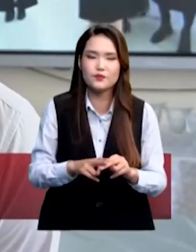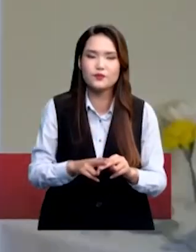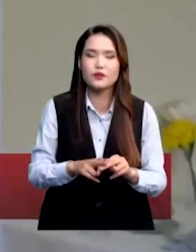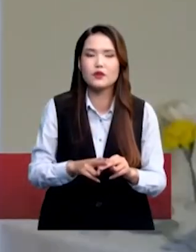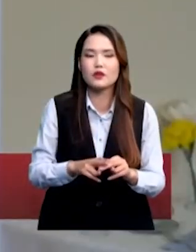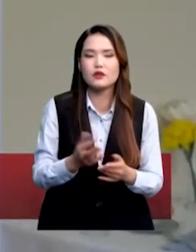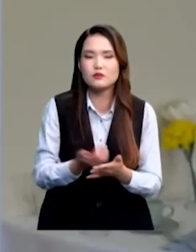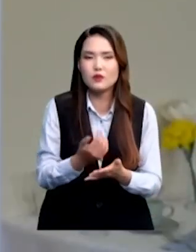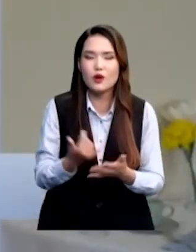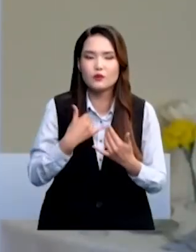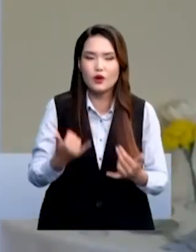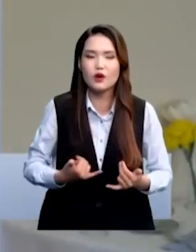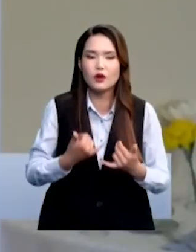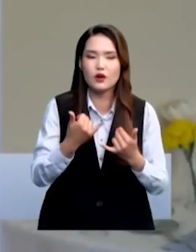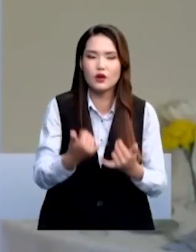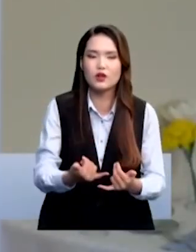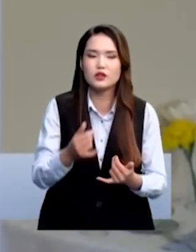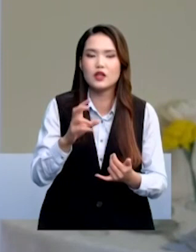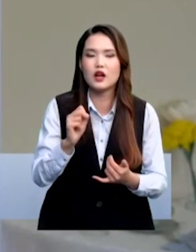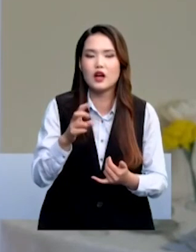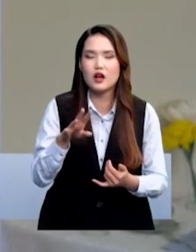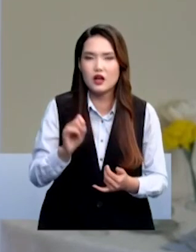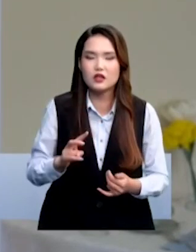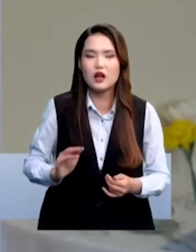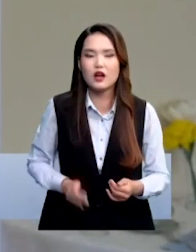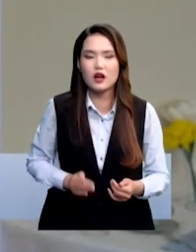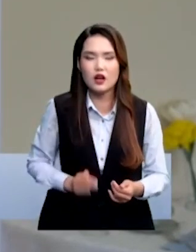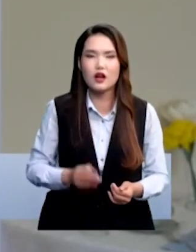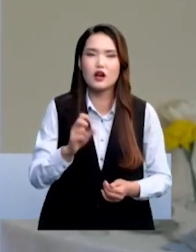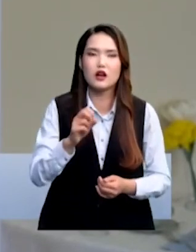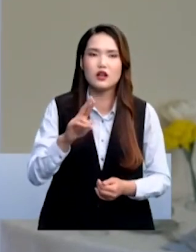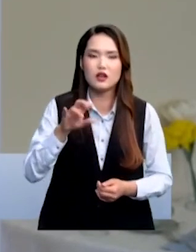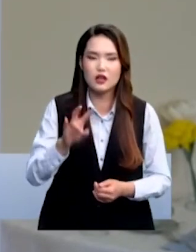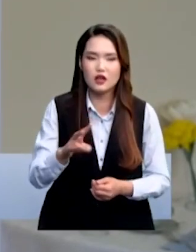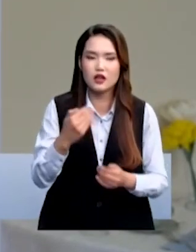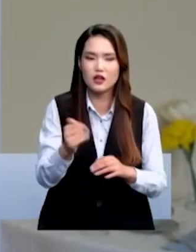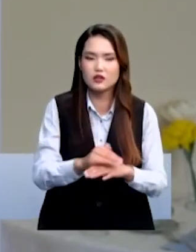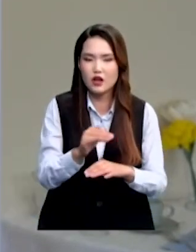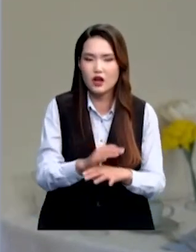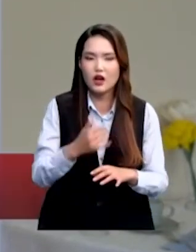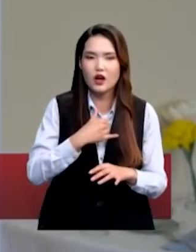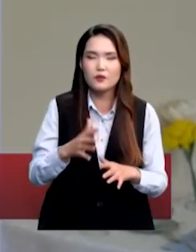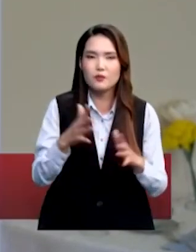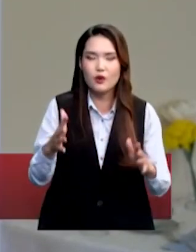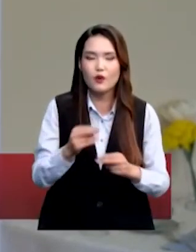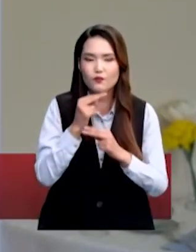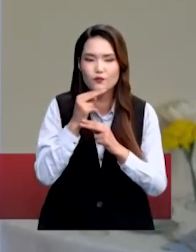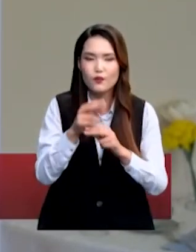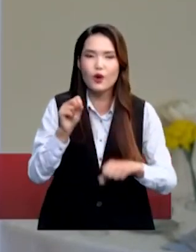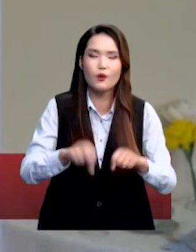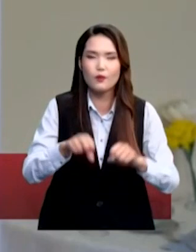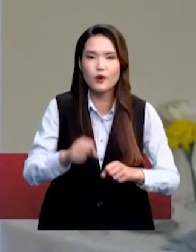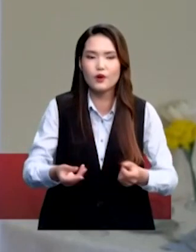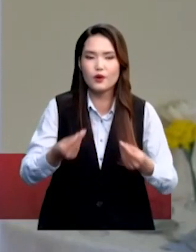түсемін. Құрметті Камис компаниясына және Аяла қорына мен шексіз білдіргім келеді. Мынау мүмкіндік беру